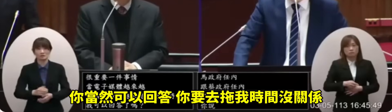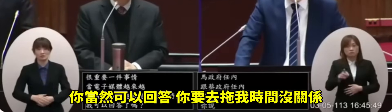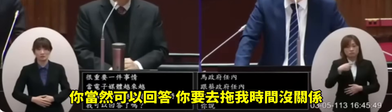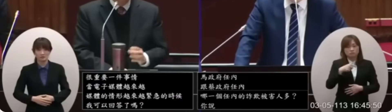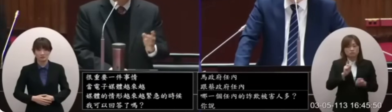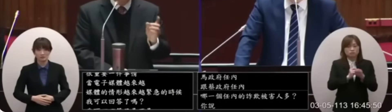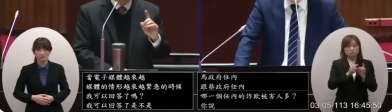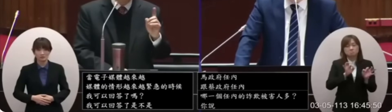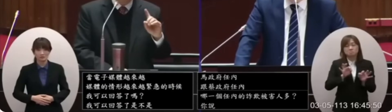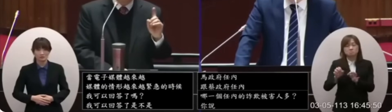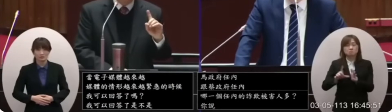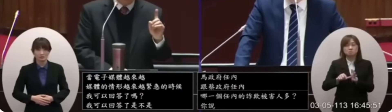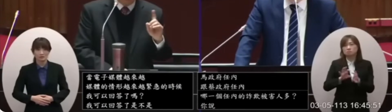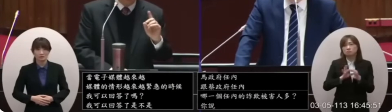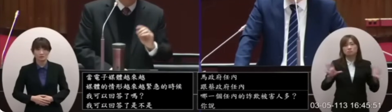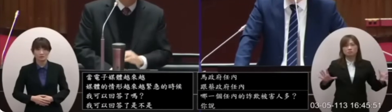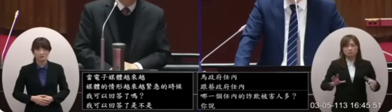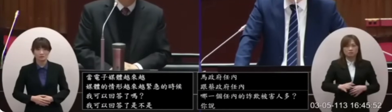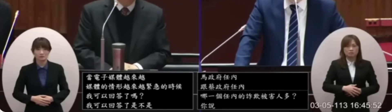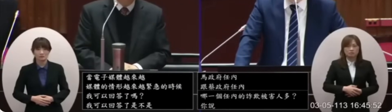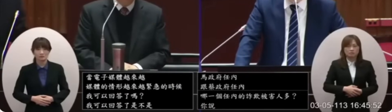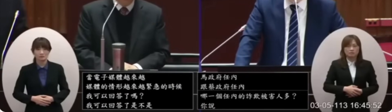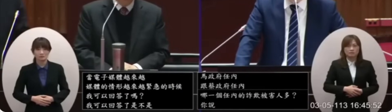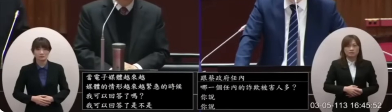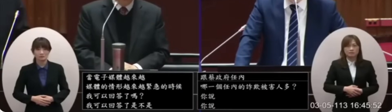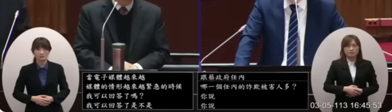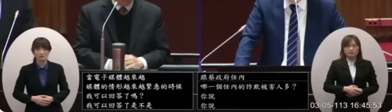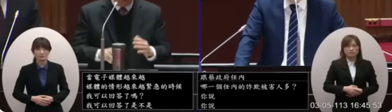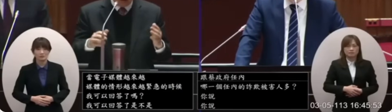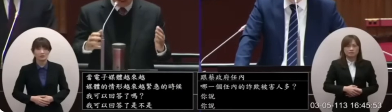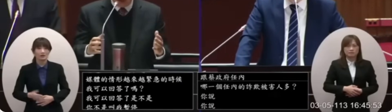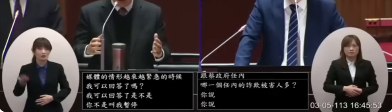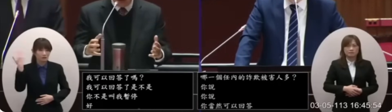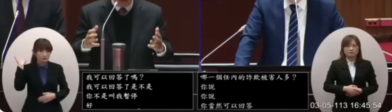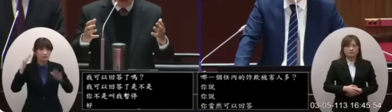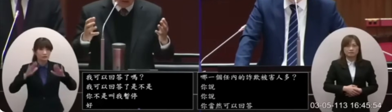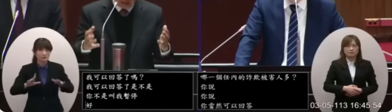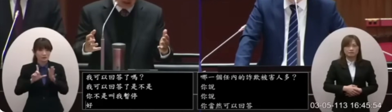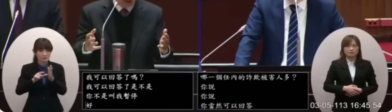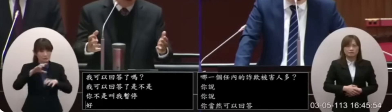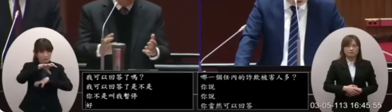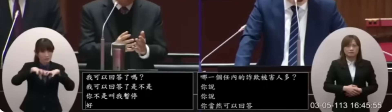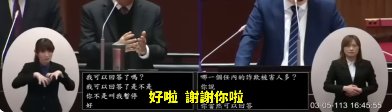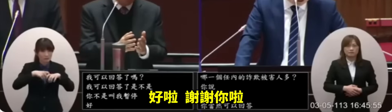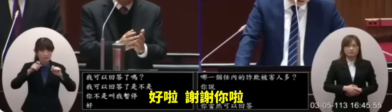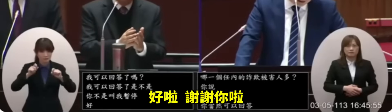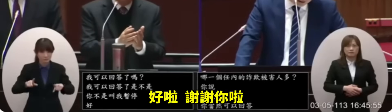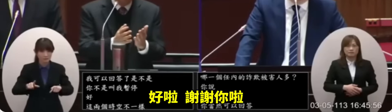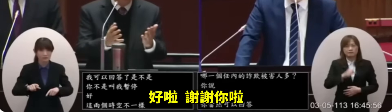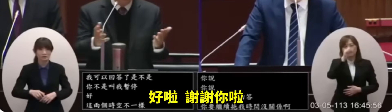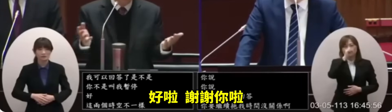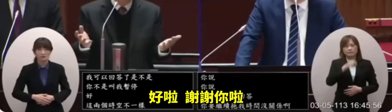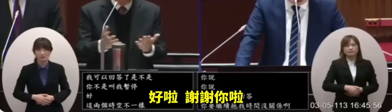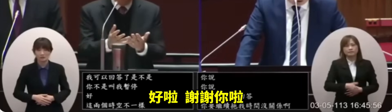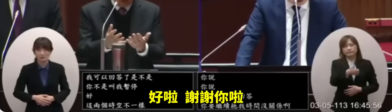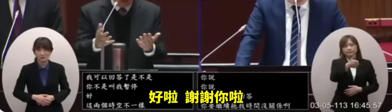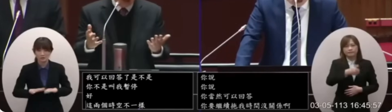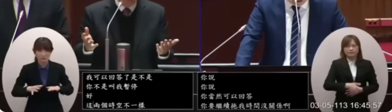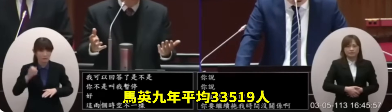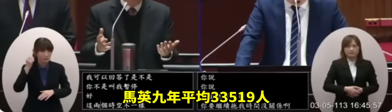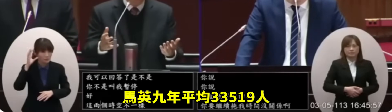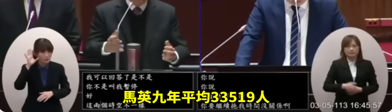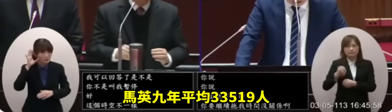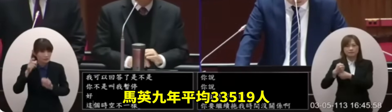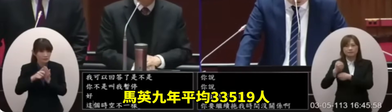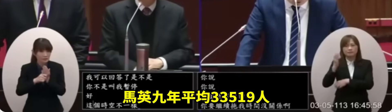时间没关系啊。 这两个时空不一样，我要讲的就是说，当这个电子媒体越